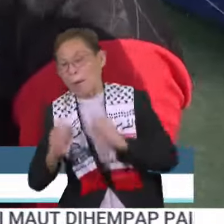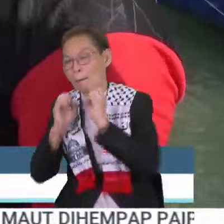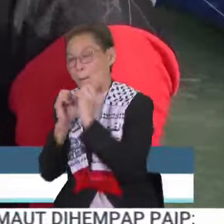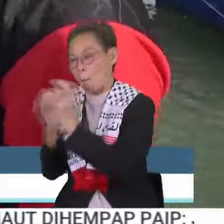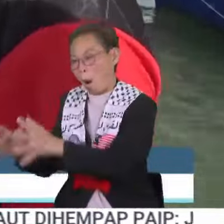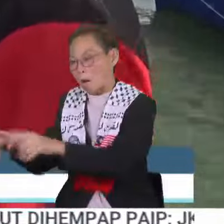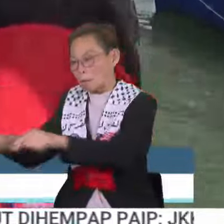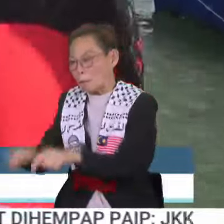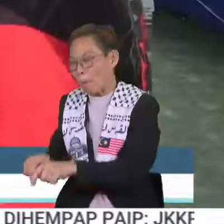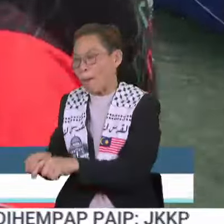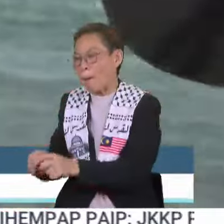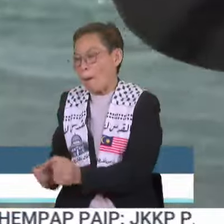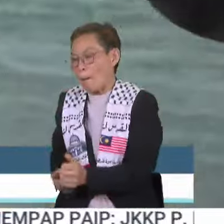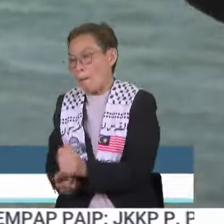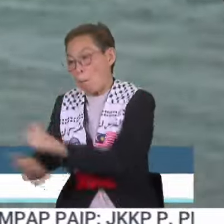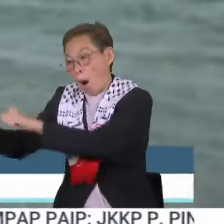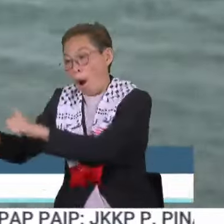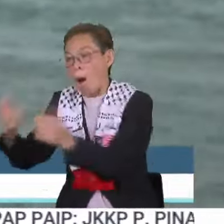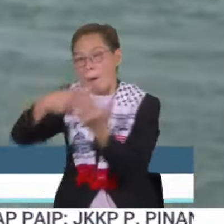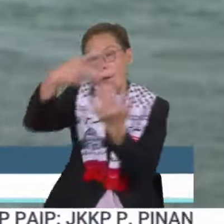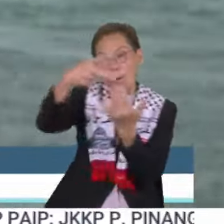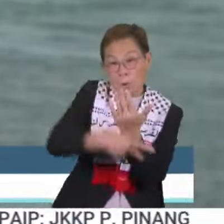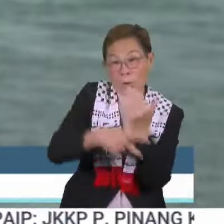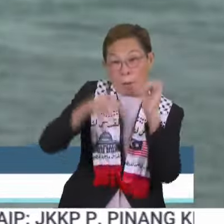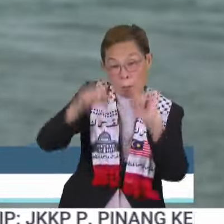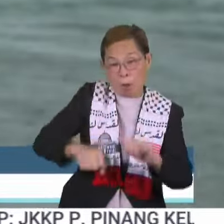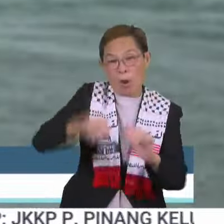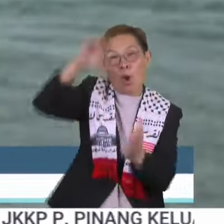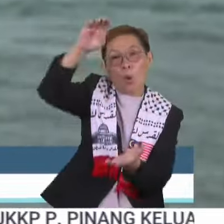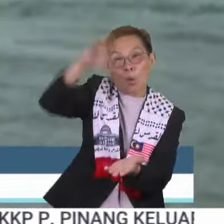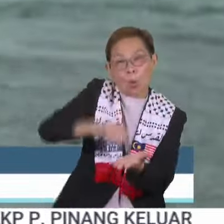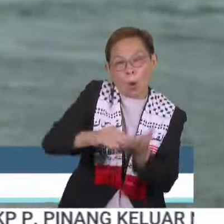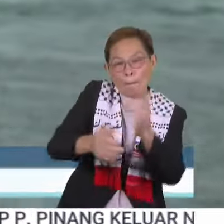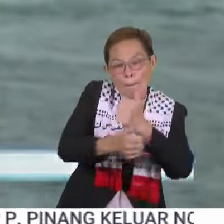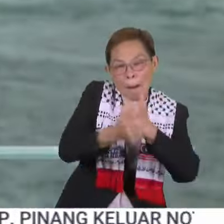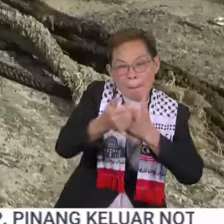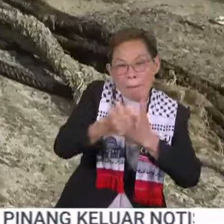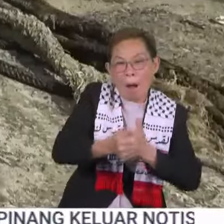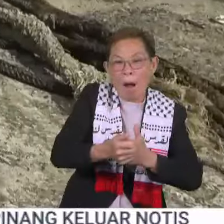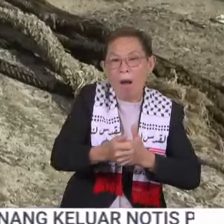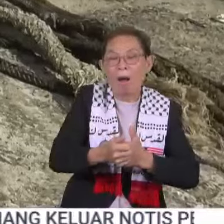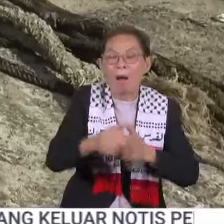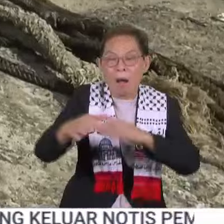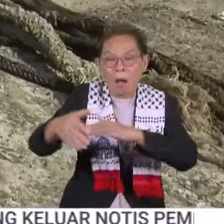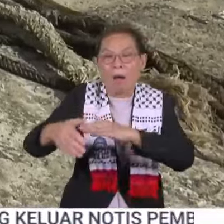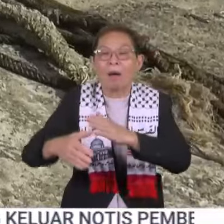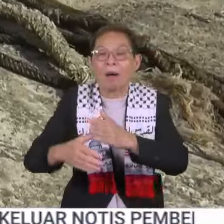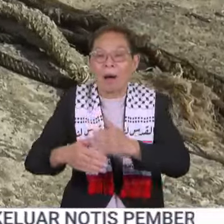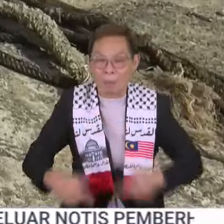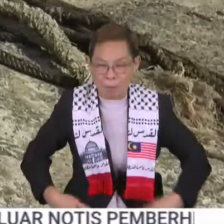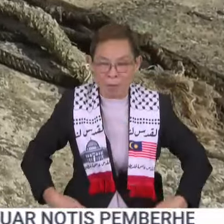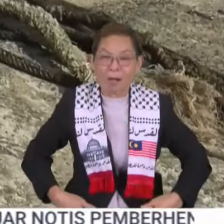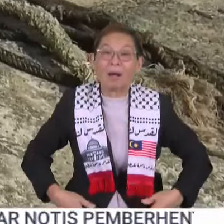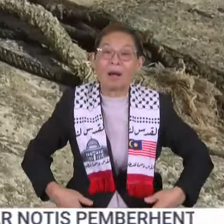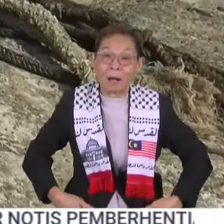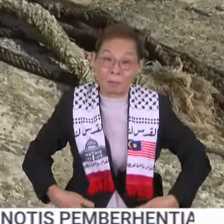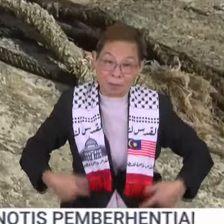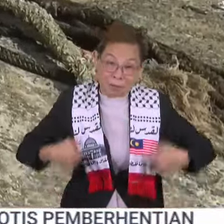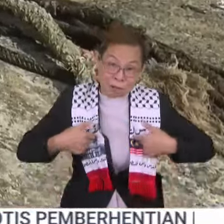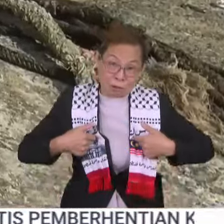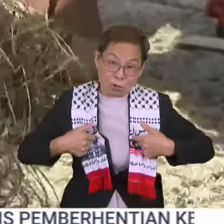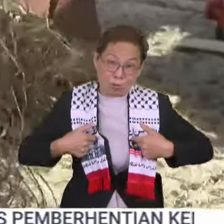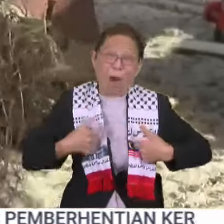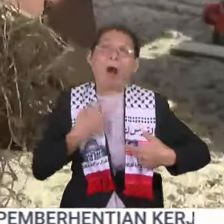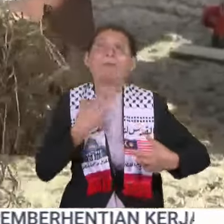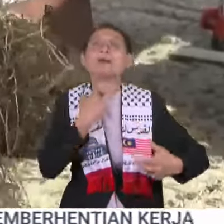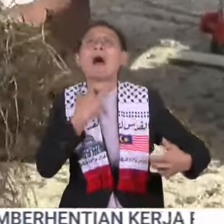pelupusan. Program seumpama ini sedikit sebanyak mampu mengurangkan risiko kepada kehidupan mering daripada tersangkut atau mati